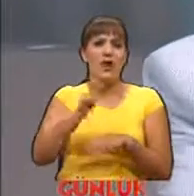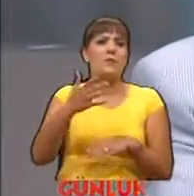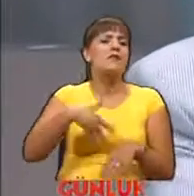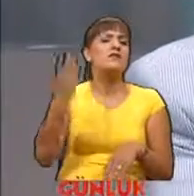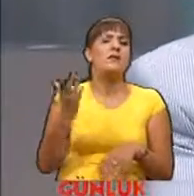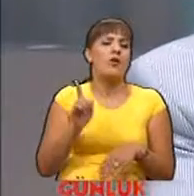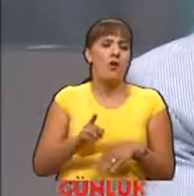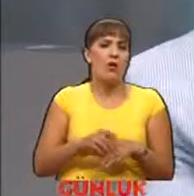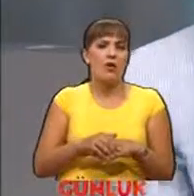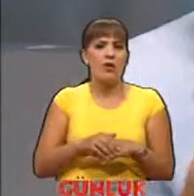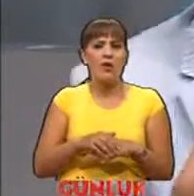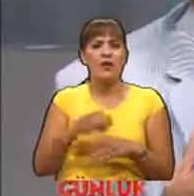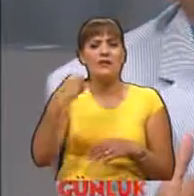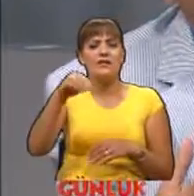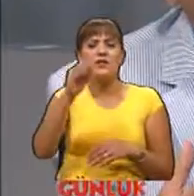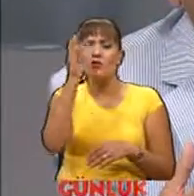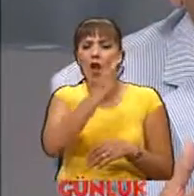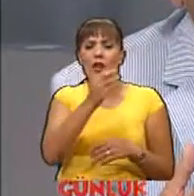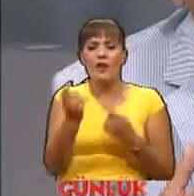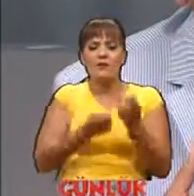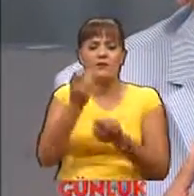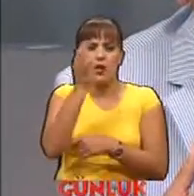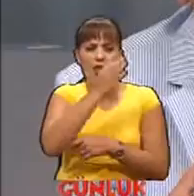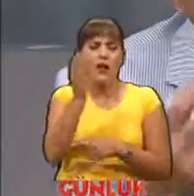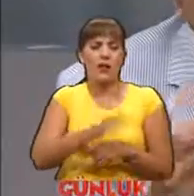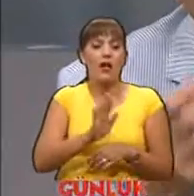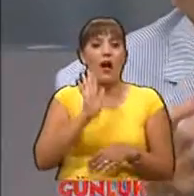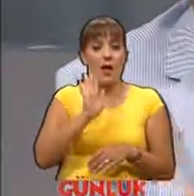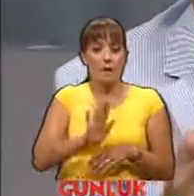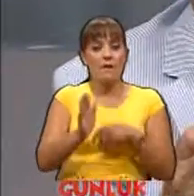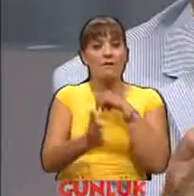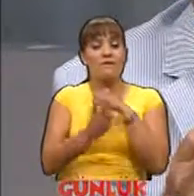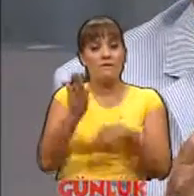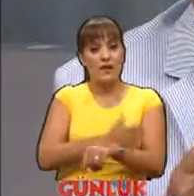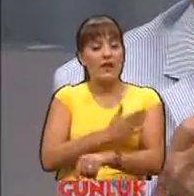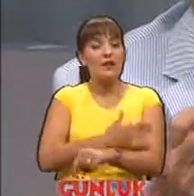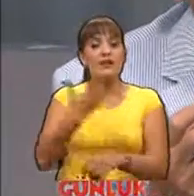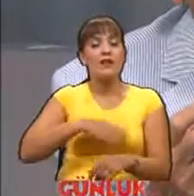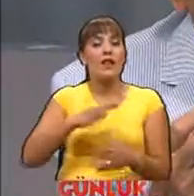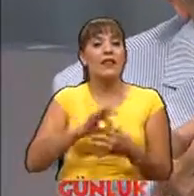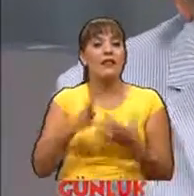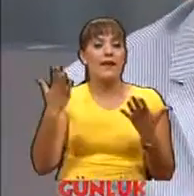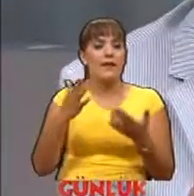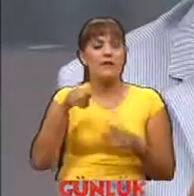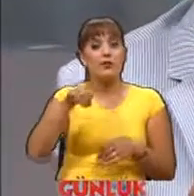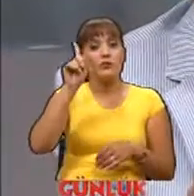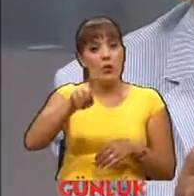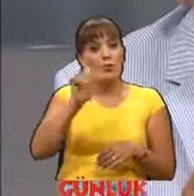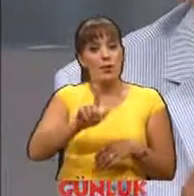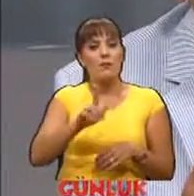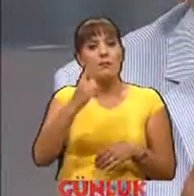yapmak istemiyor. Satış kolayına geliyor. Halbuki, bu neden? Halbuki vatandaşın dileği neyse